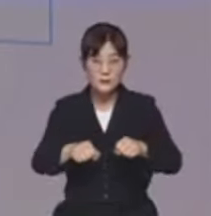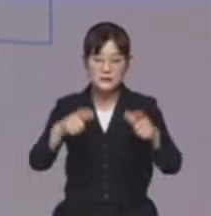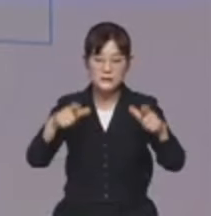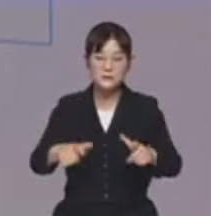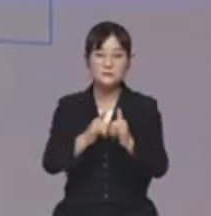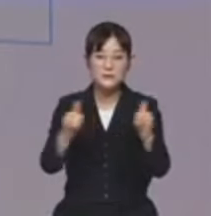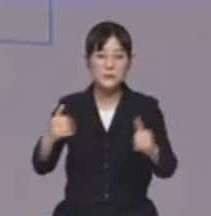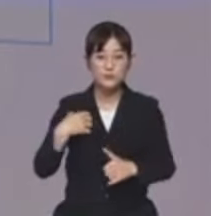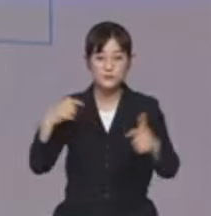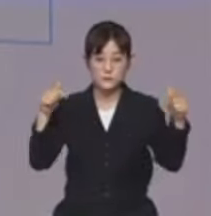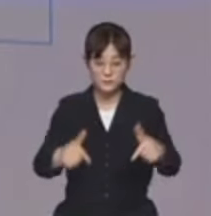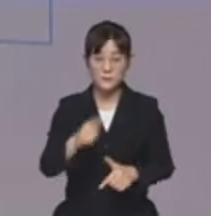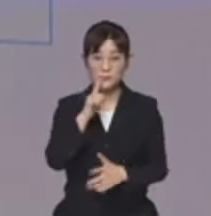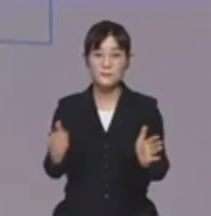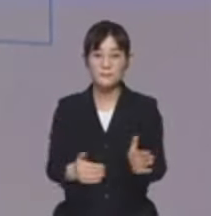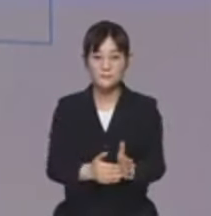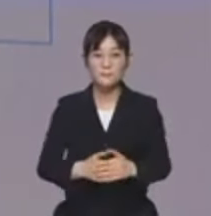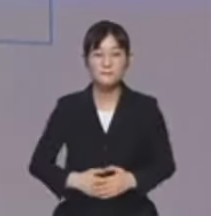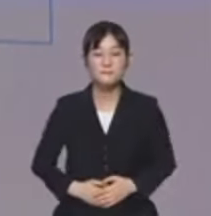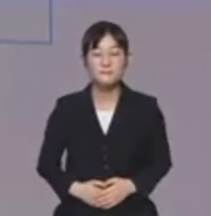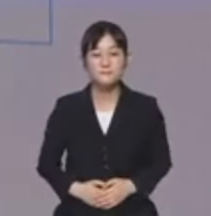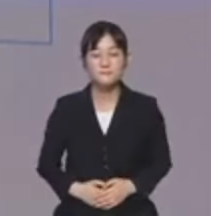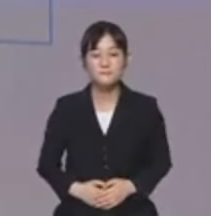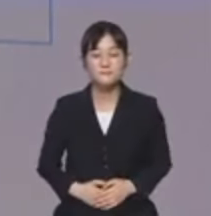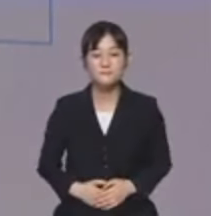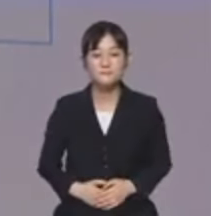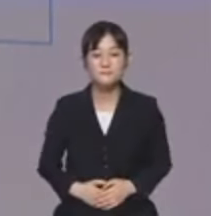한정하도록 강조하고 있습니다 KBC 경원입니다